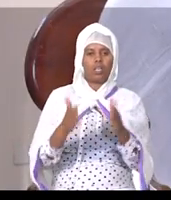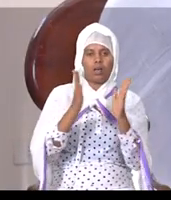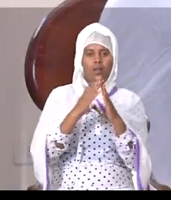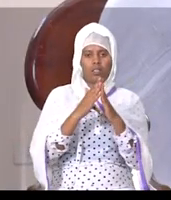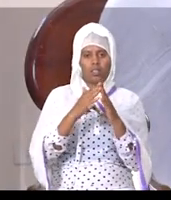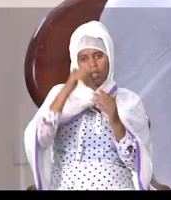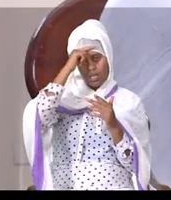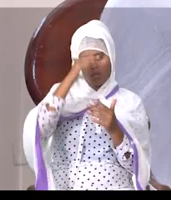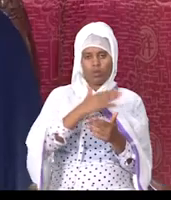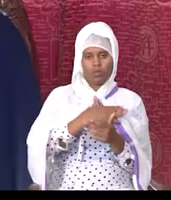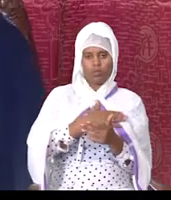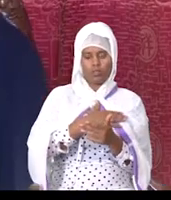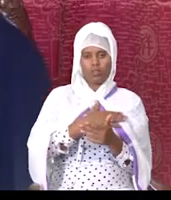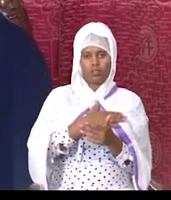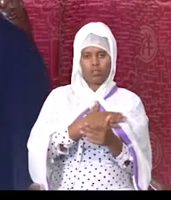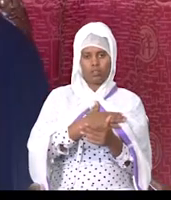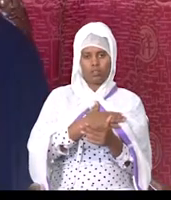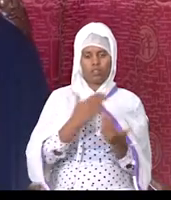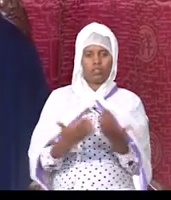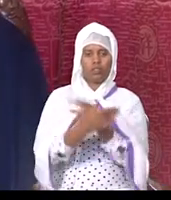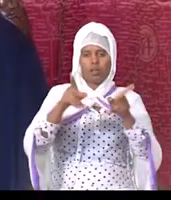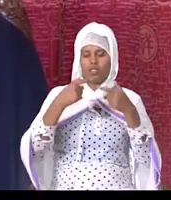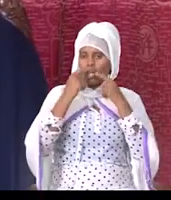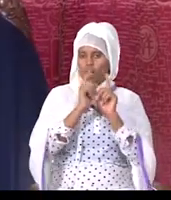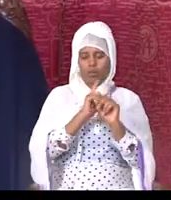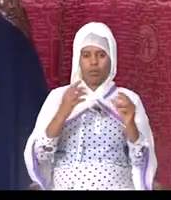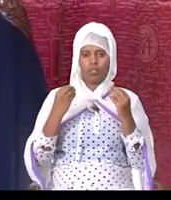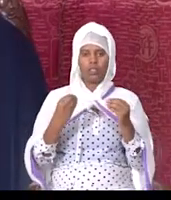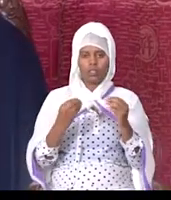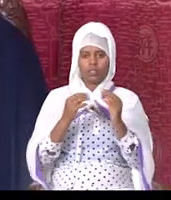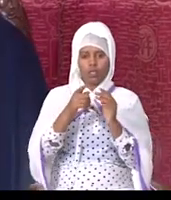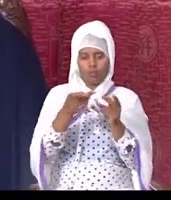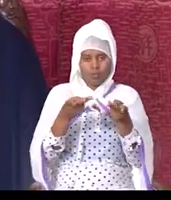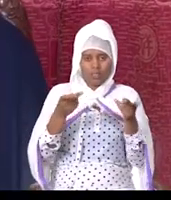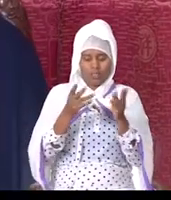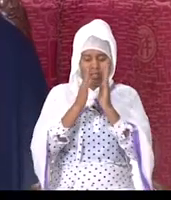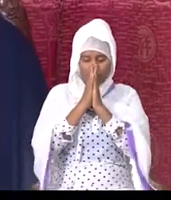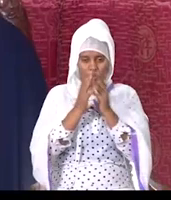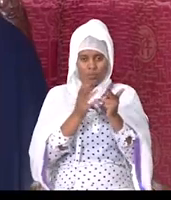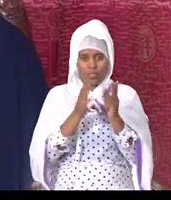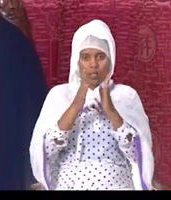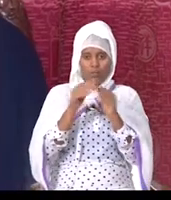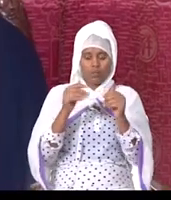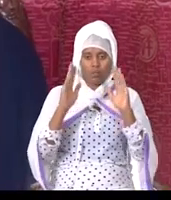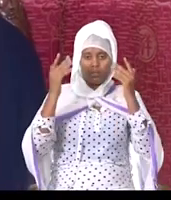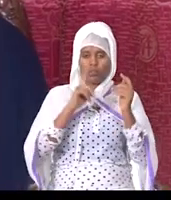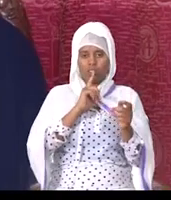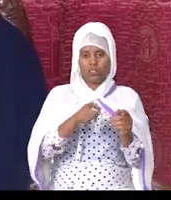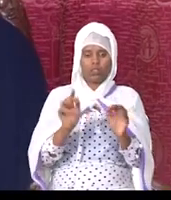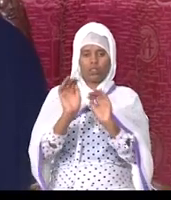ዳሕራይ ኣብ ዓድና ከድና ሃይማኖትና ደይንምለስ ኣይበሉ። እንታይ ደኣ ነቲ ዘቆሞ ምስሊ አብየቱ እና